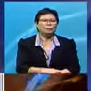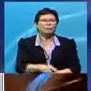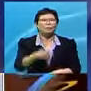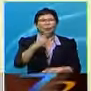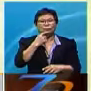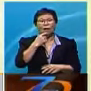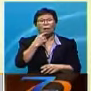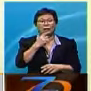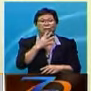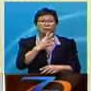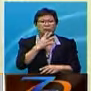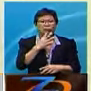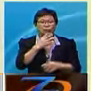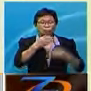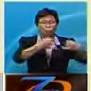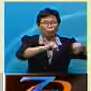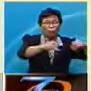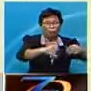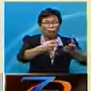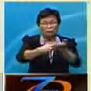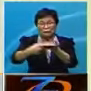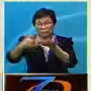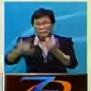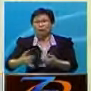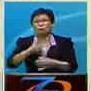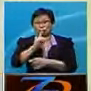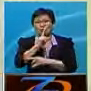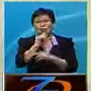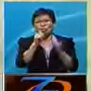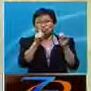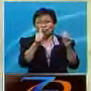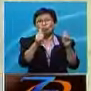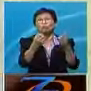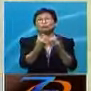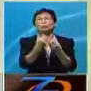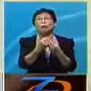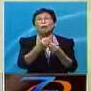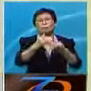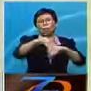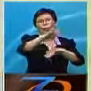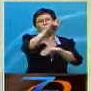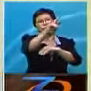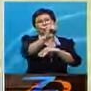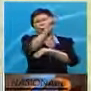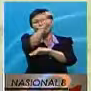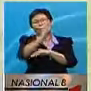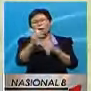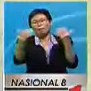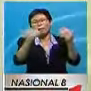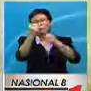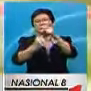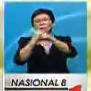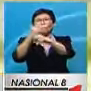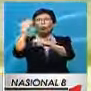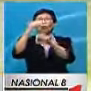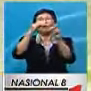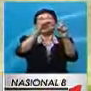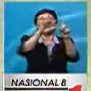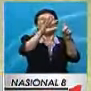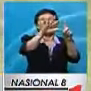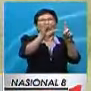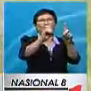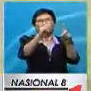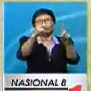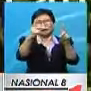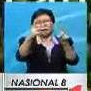Razlan turut menambah dari segi penjualan tiket, setakat ini sememangnya menggalakkan dengan jumlah kini melebihi 20% berbanding tahun lalu